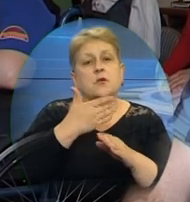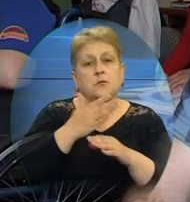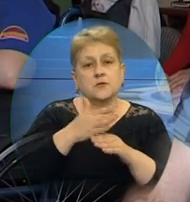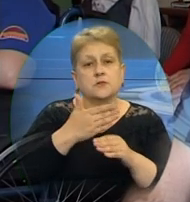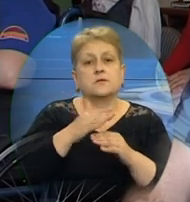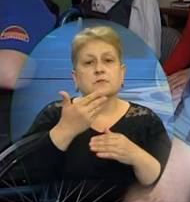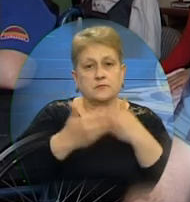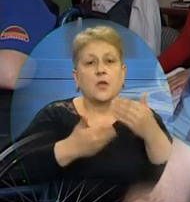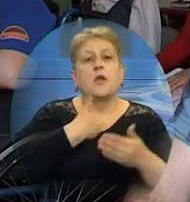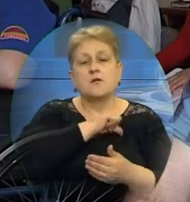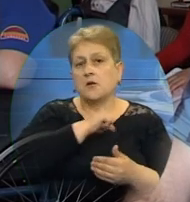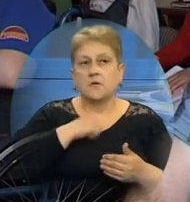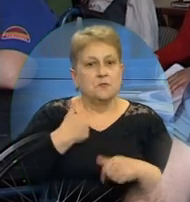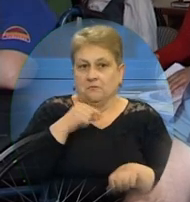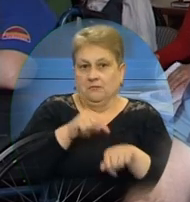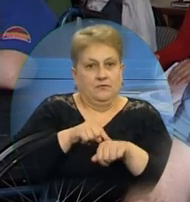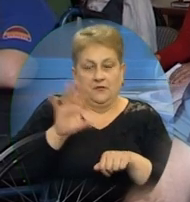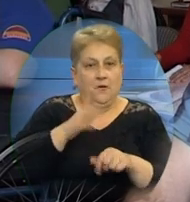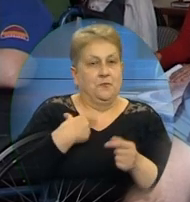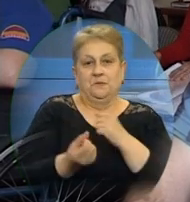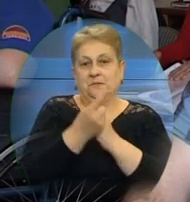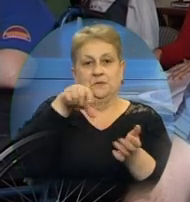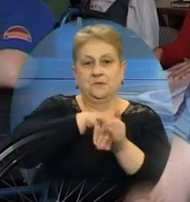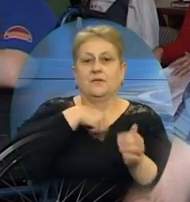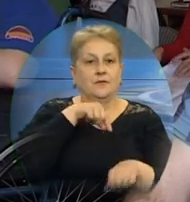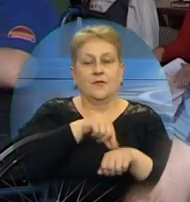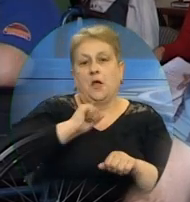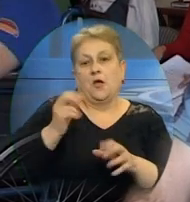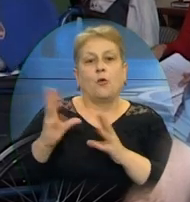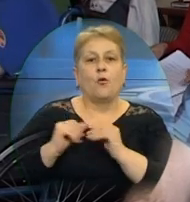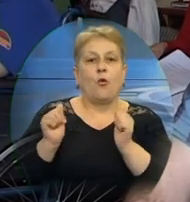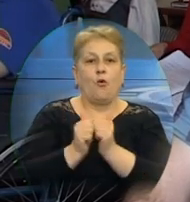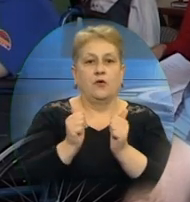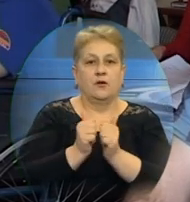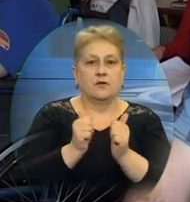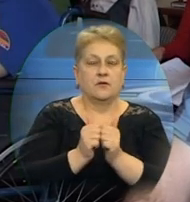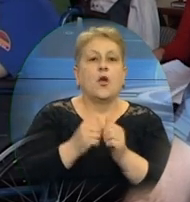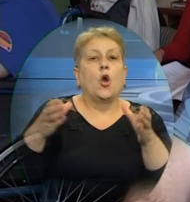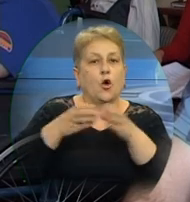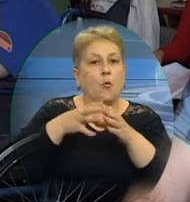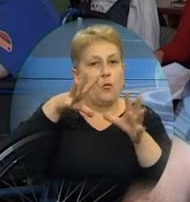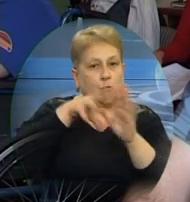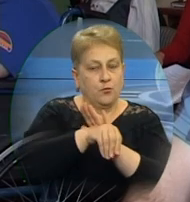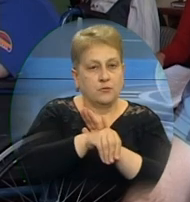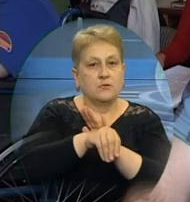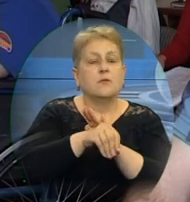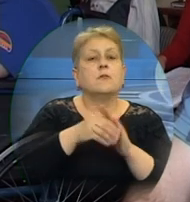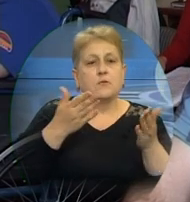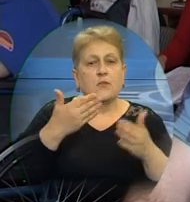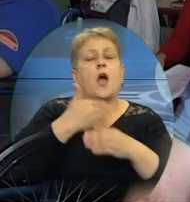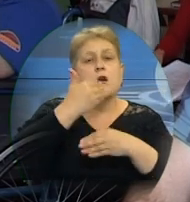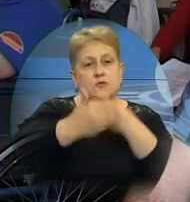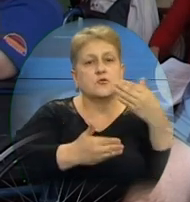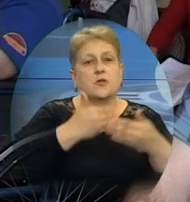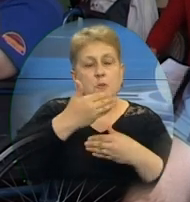camas, ies în cel ce nicăteți, vând să ați nevăți, mângelneri cochin, chambum, asta ce am